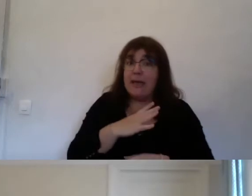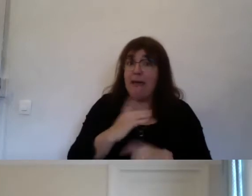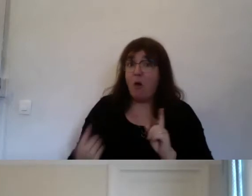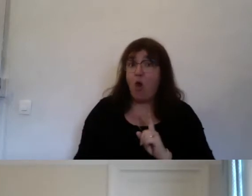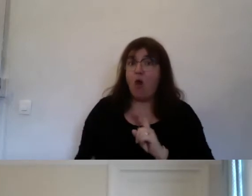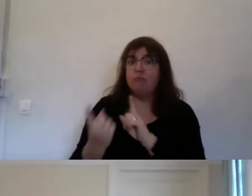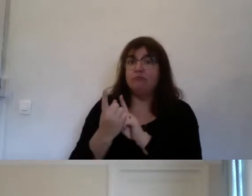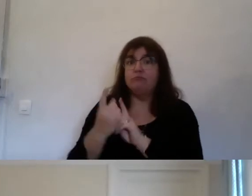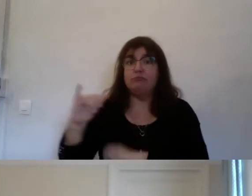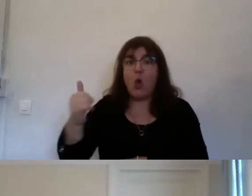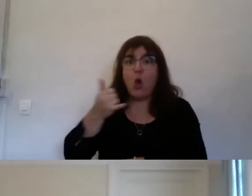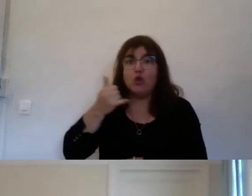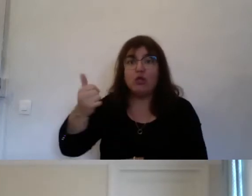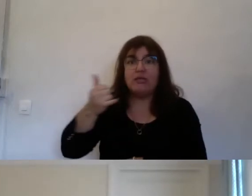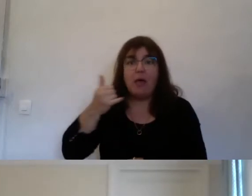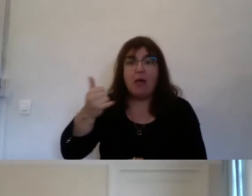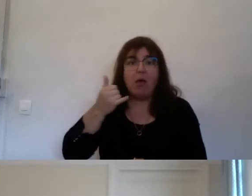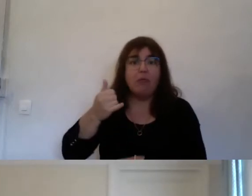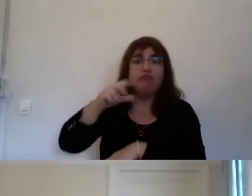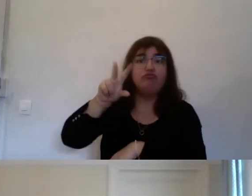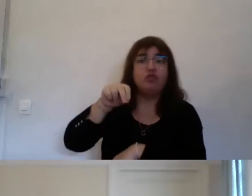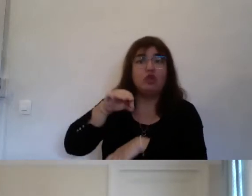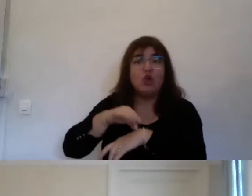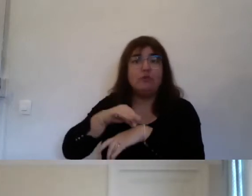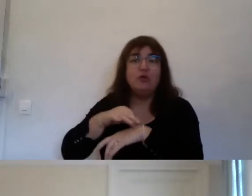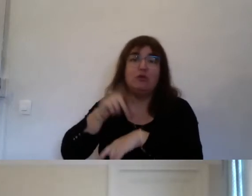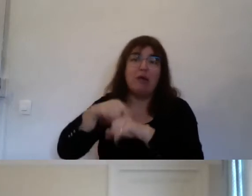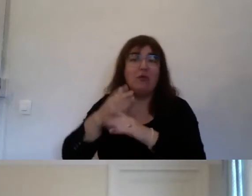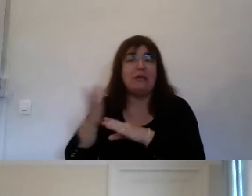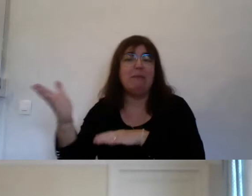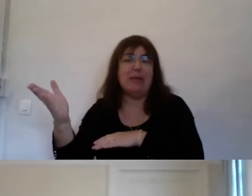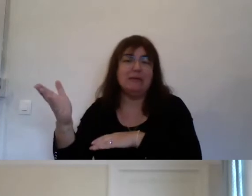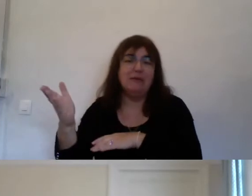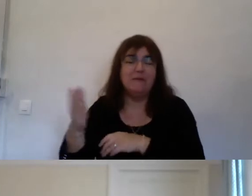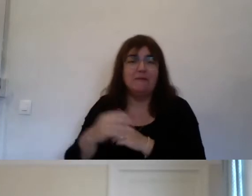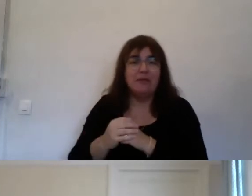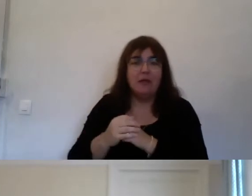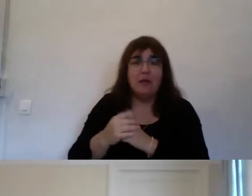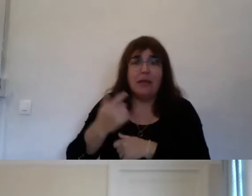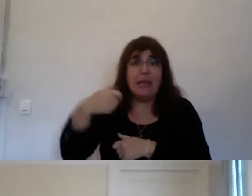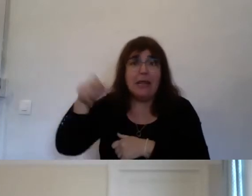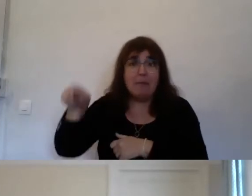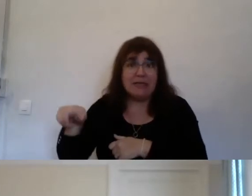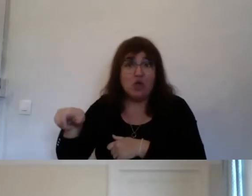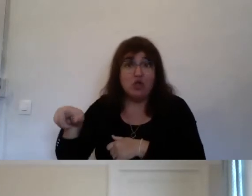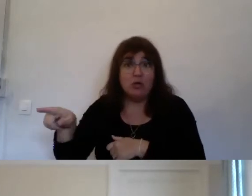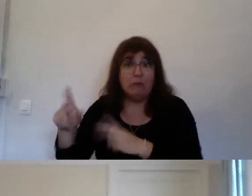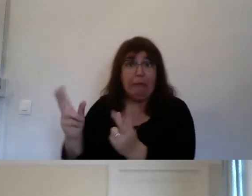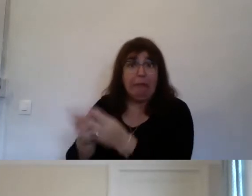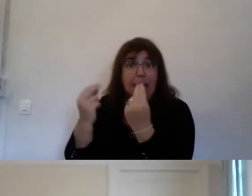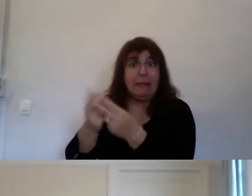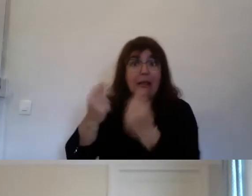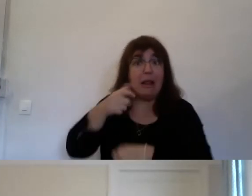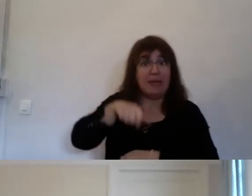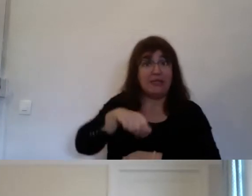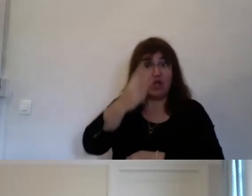téléphonique pendant une demi-heure, parfois souvent plus de ce que j'ai pu comprendre. Et autre temps, et ben par exemple, effectivement, le partenariat